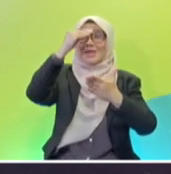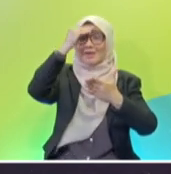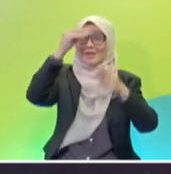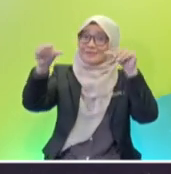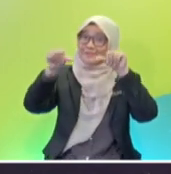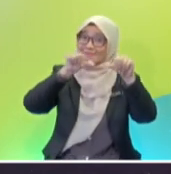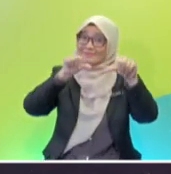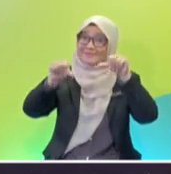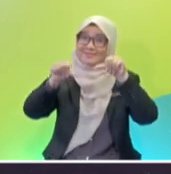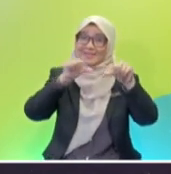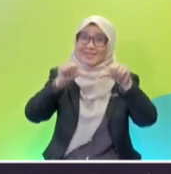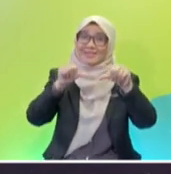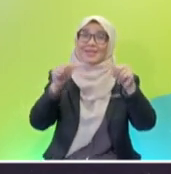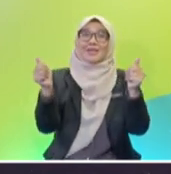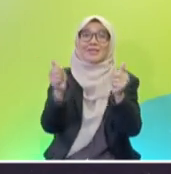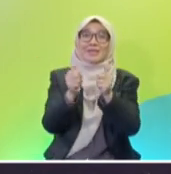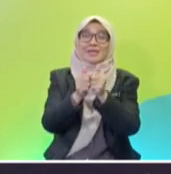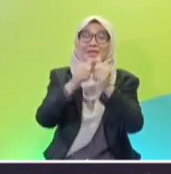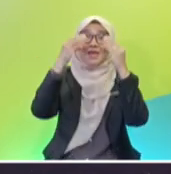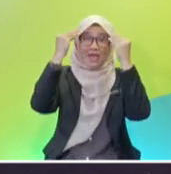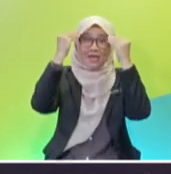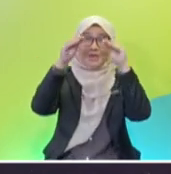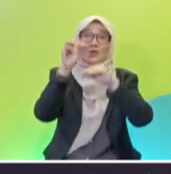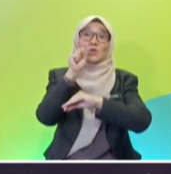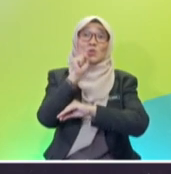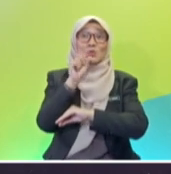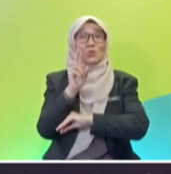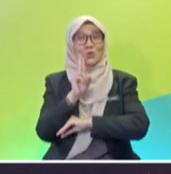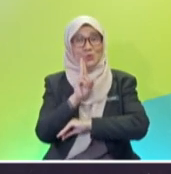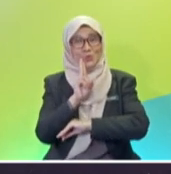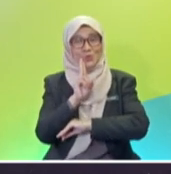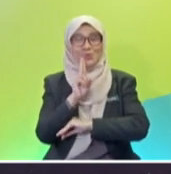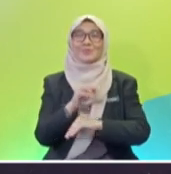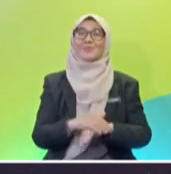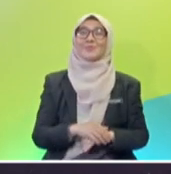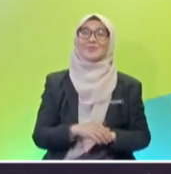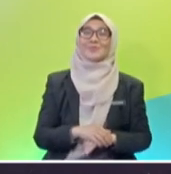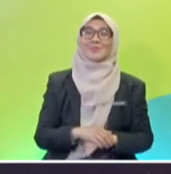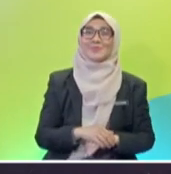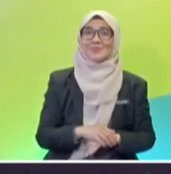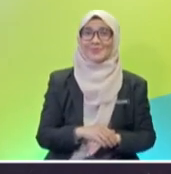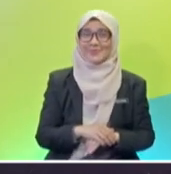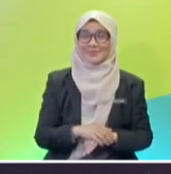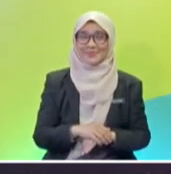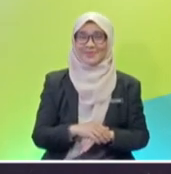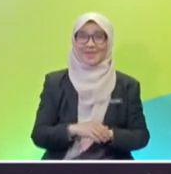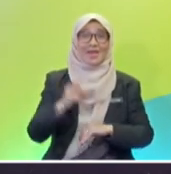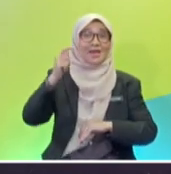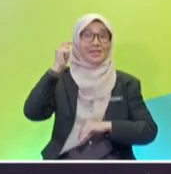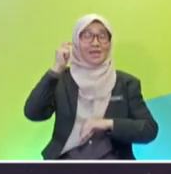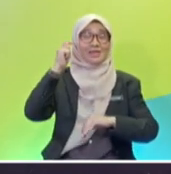pelajaran sains. Dan bersama saya yang menyanyi tadi ialah Cikgu Su. Ya, cikgu, cikgu sebut mengenai bayang-bayang ya,